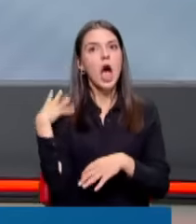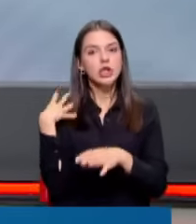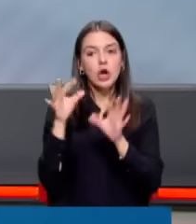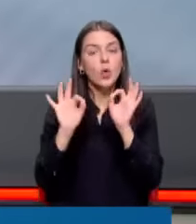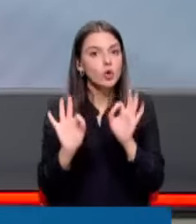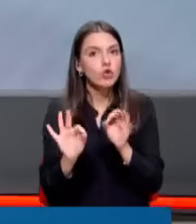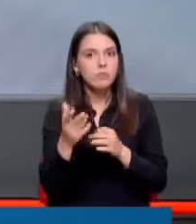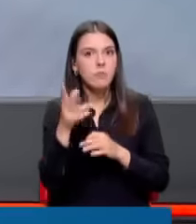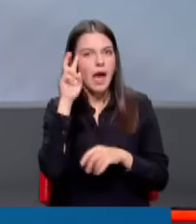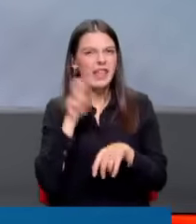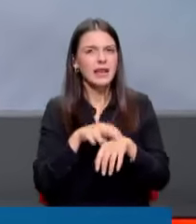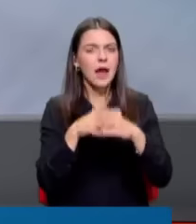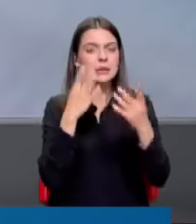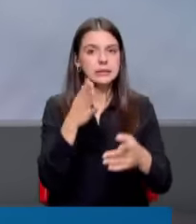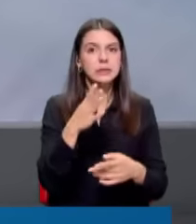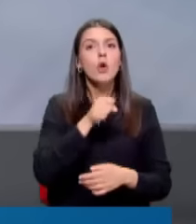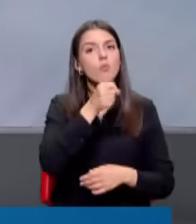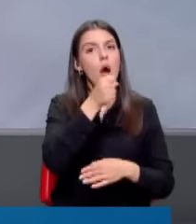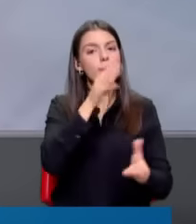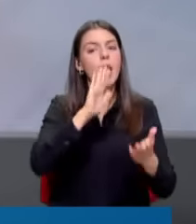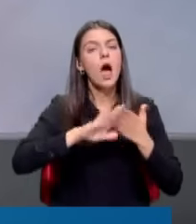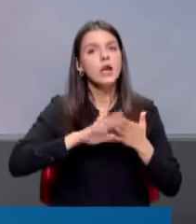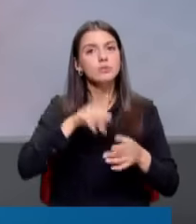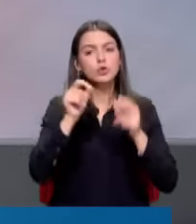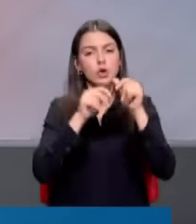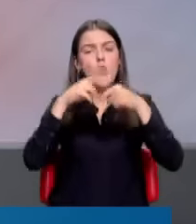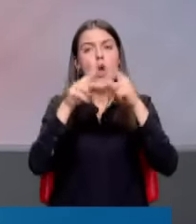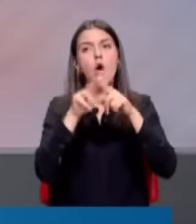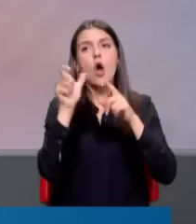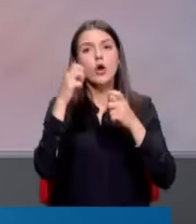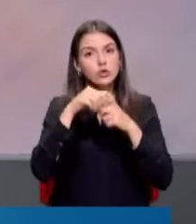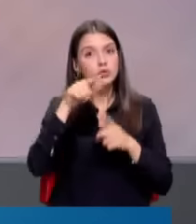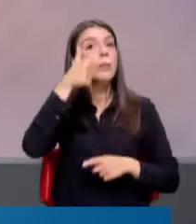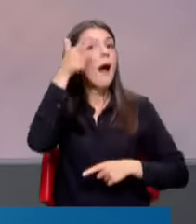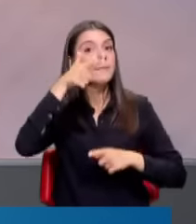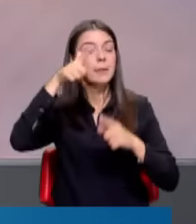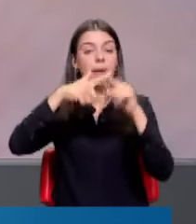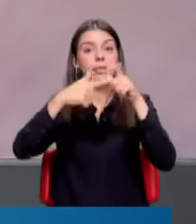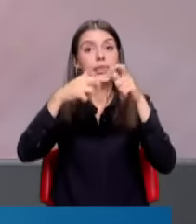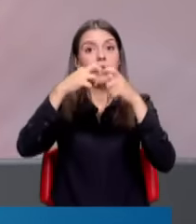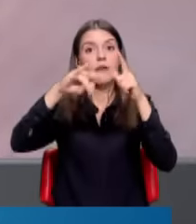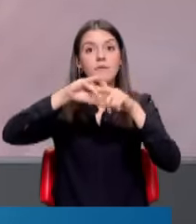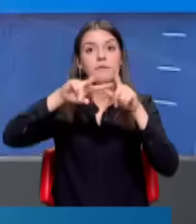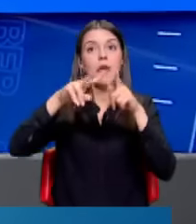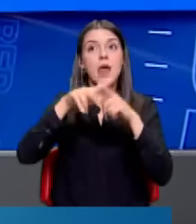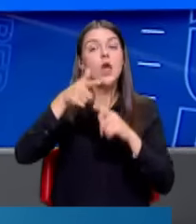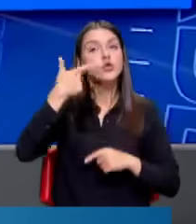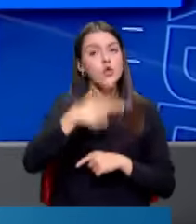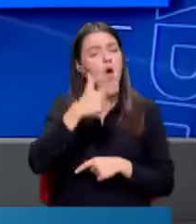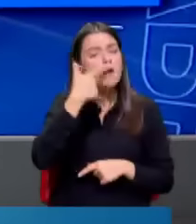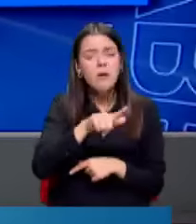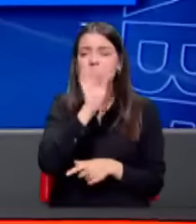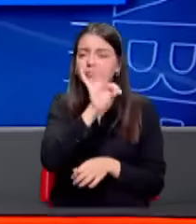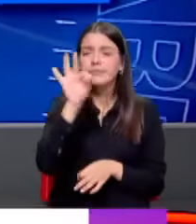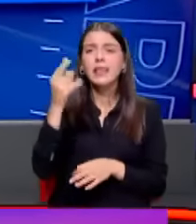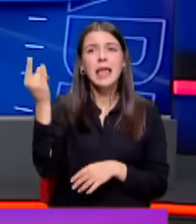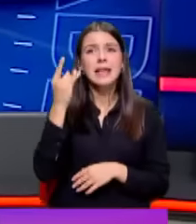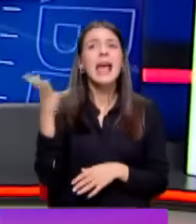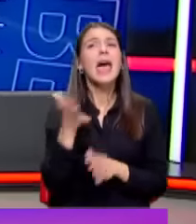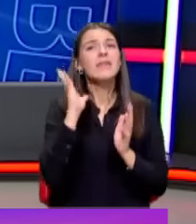hatırlayacaksınız. Sonrasında muhabir arkadaşımız Öznur Aslan ve kameraman Ferhan Güler köy köy gezdiler. En çok canı